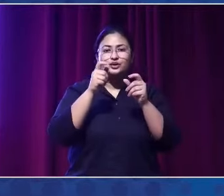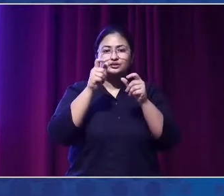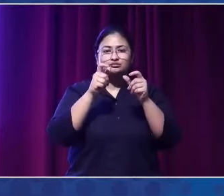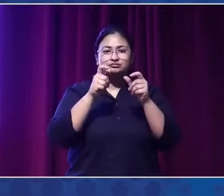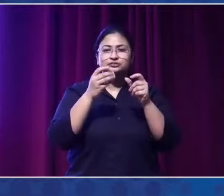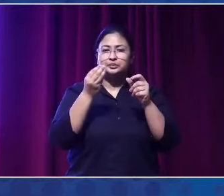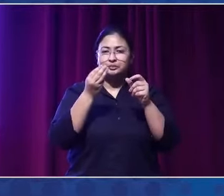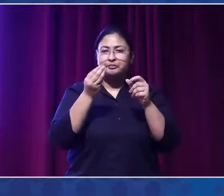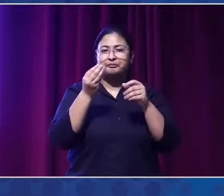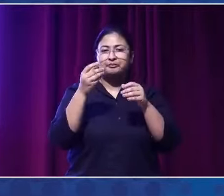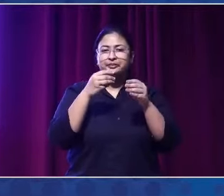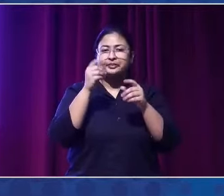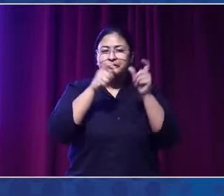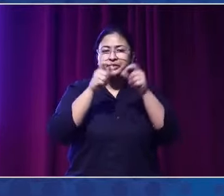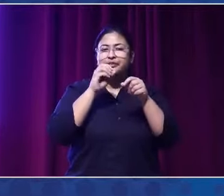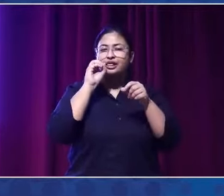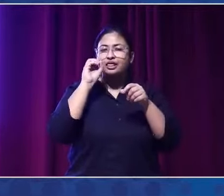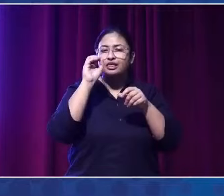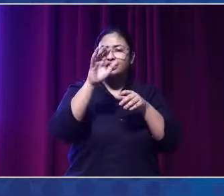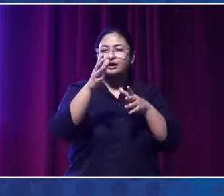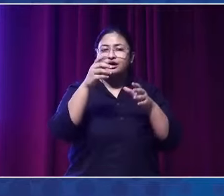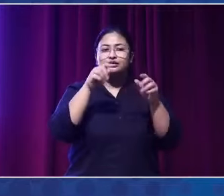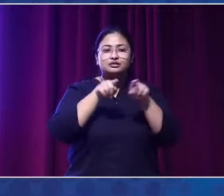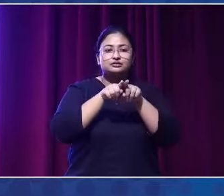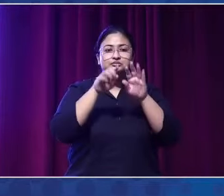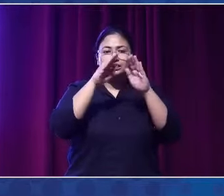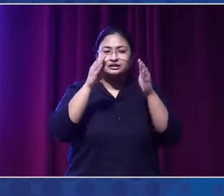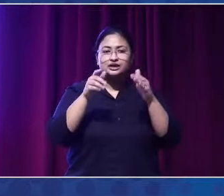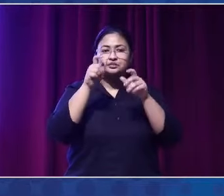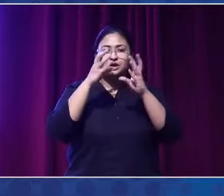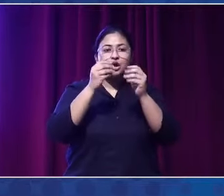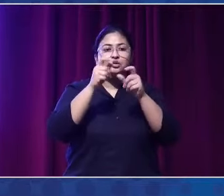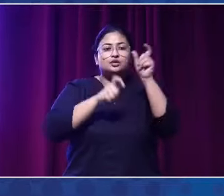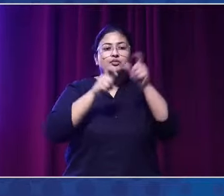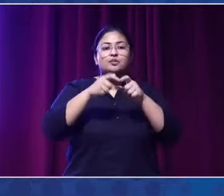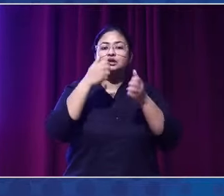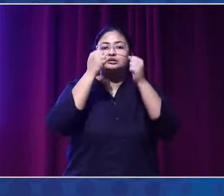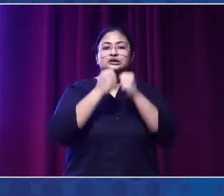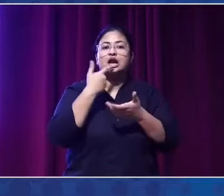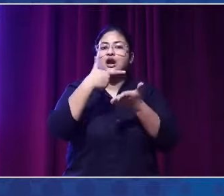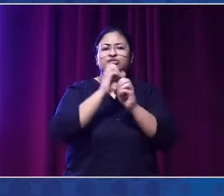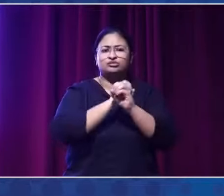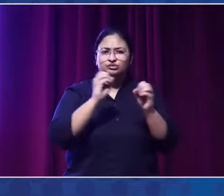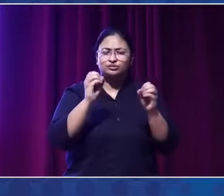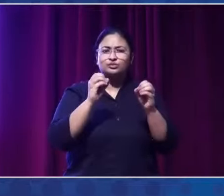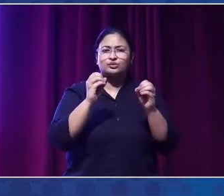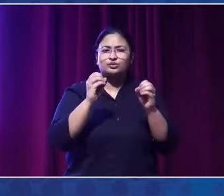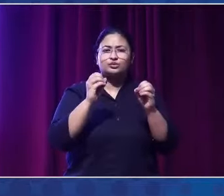कि एआरओ की टेबल पे काउंटिंग एजेंट का बैठना मना कर दिया, ये